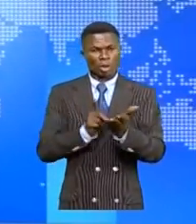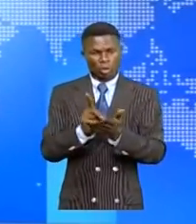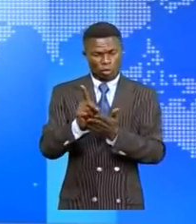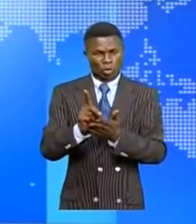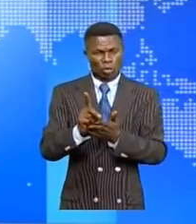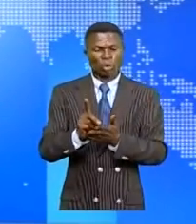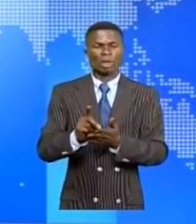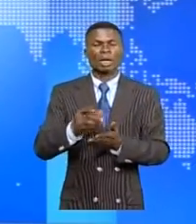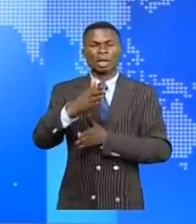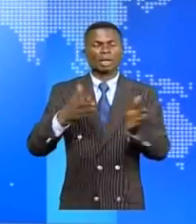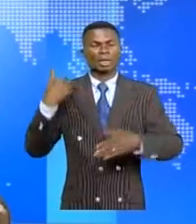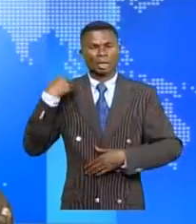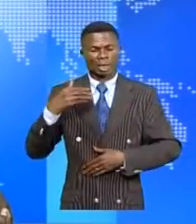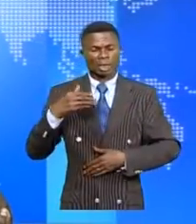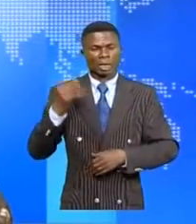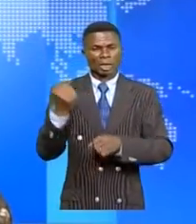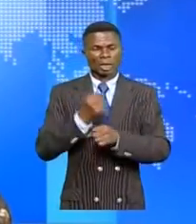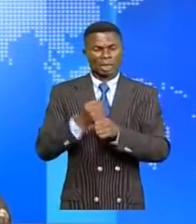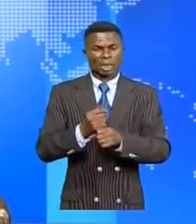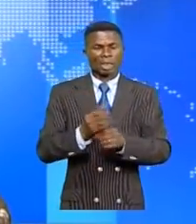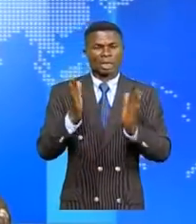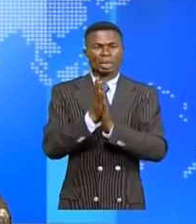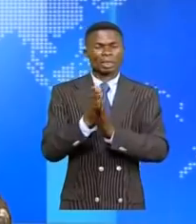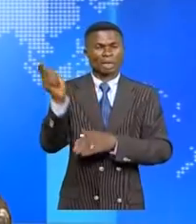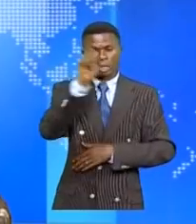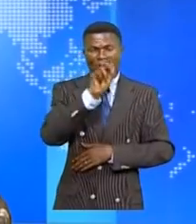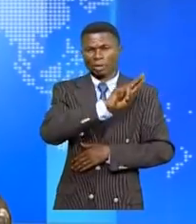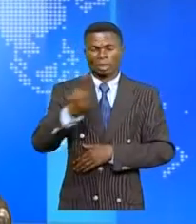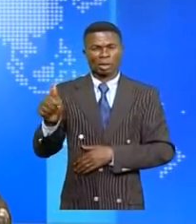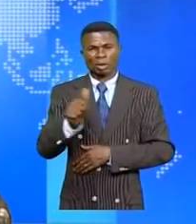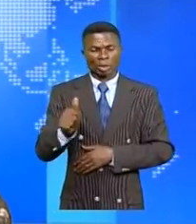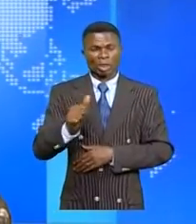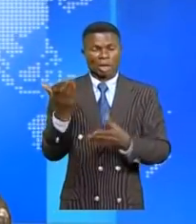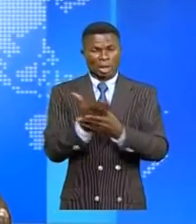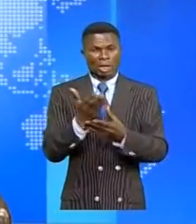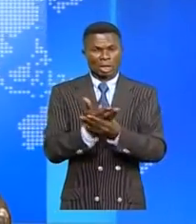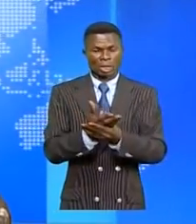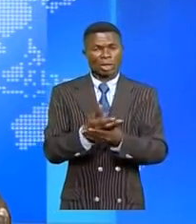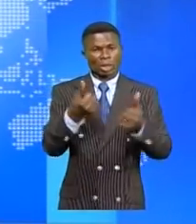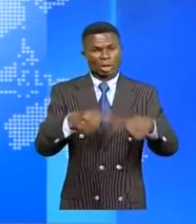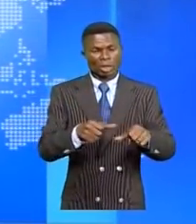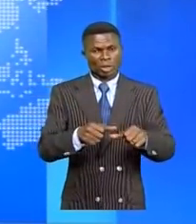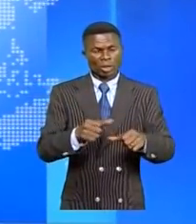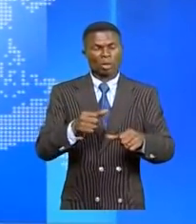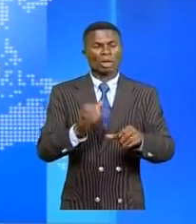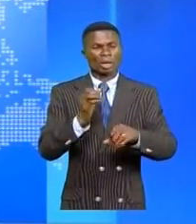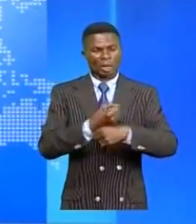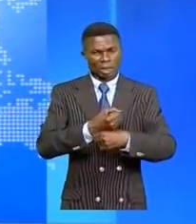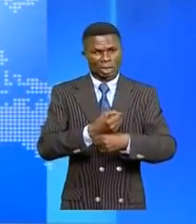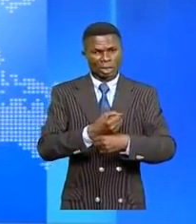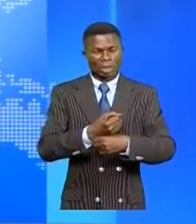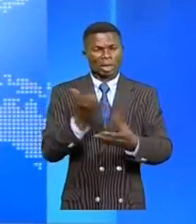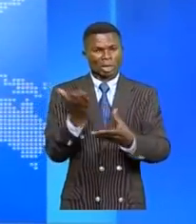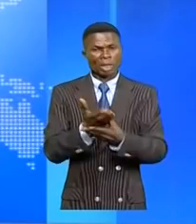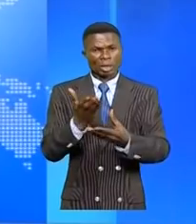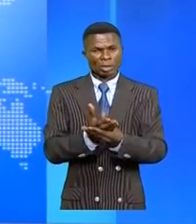dus au Trésor qu'ils doivent produire au plus tard le 10 avril 2021 les documents restants pour la constitution de leur